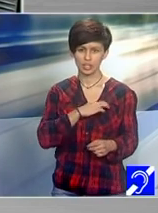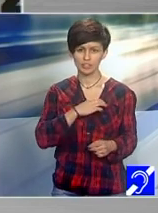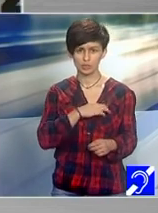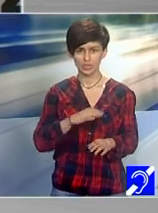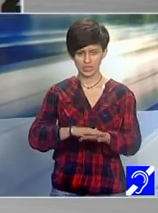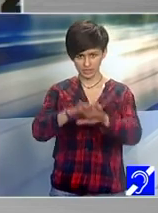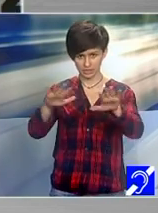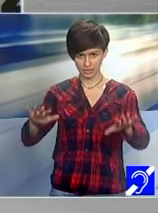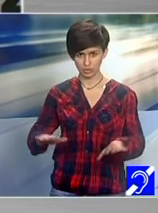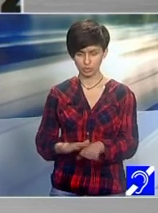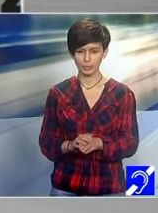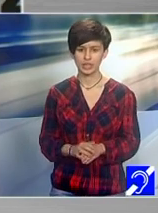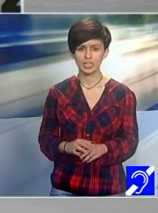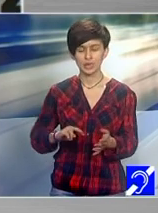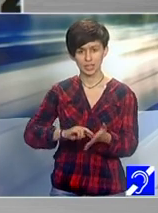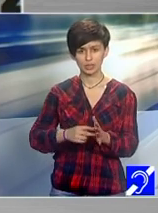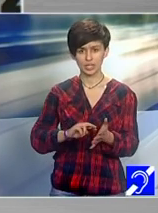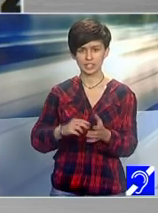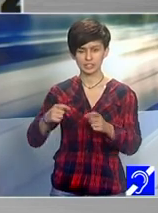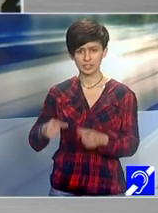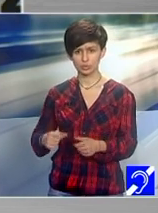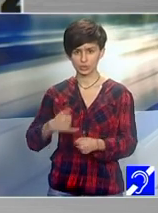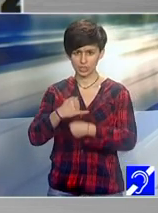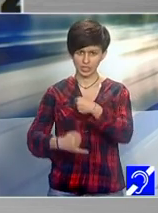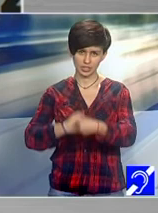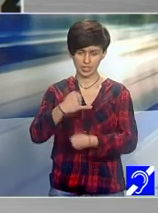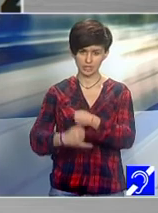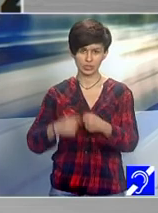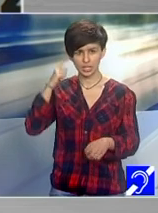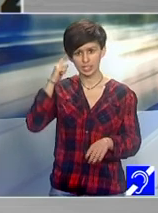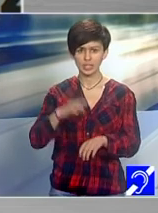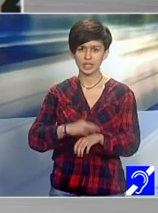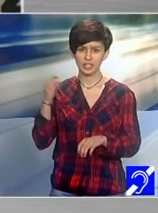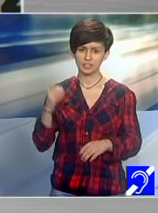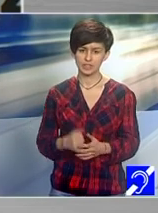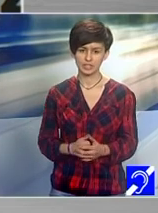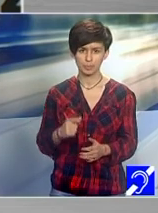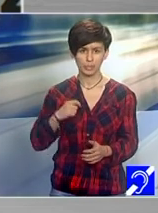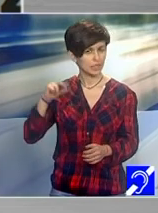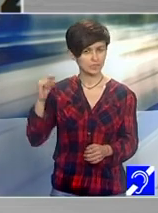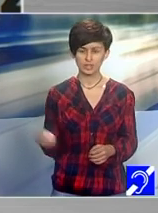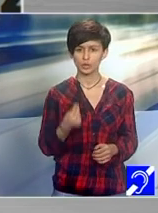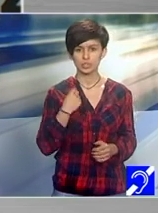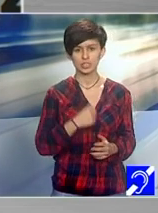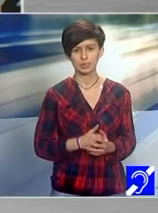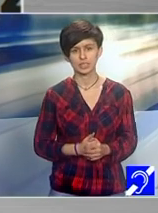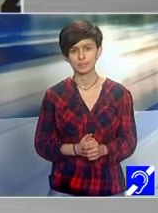care organizează un salon internațional de invenții. Este ceva remarcabil și